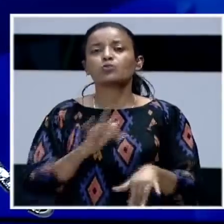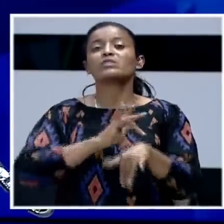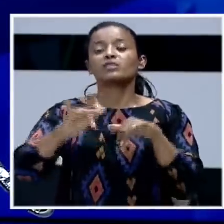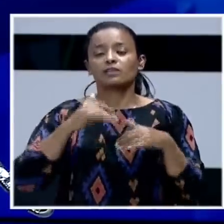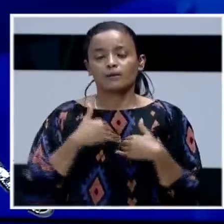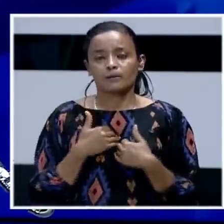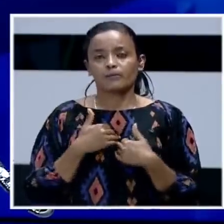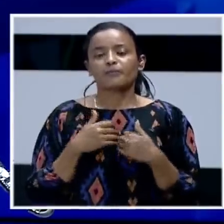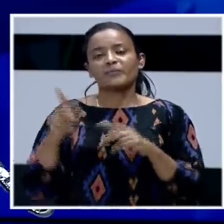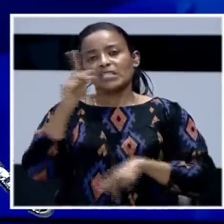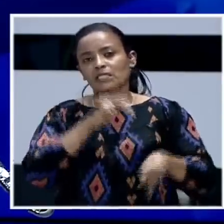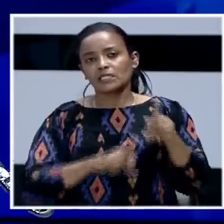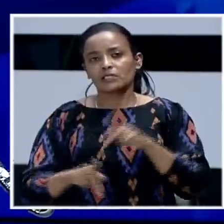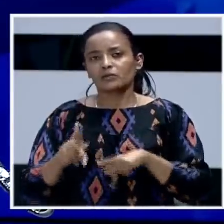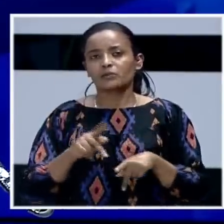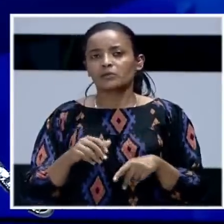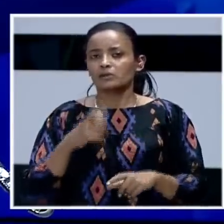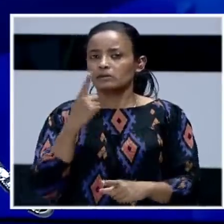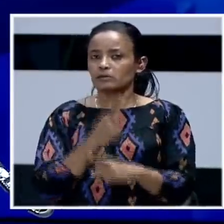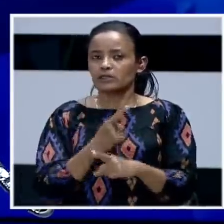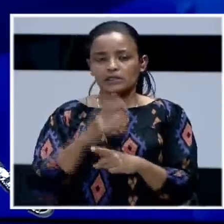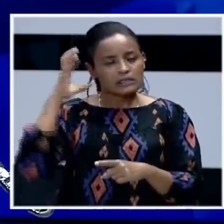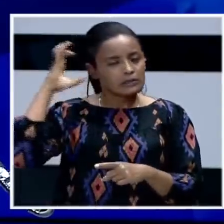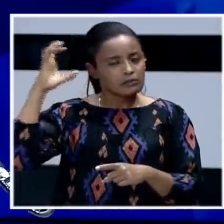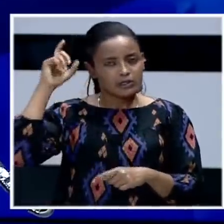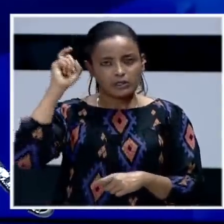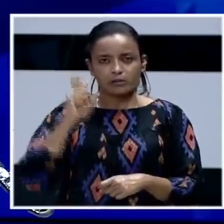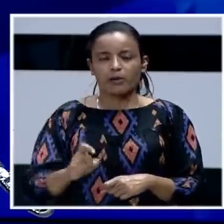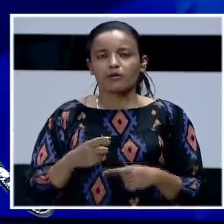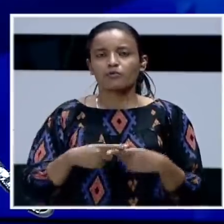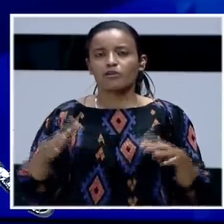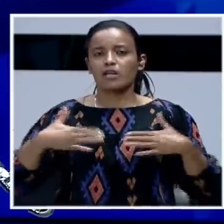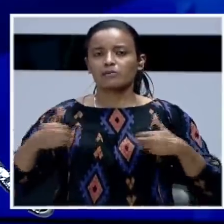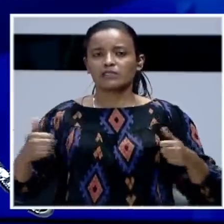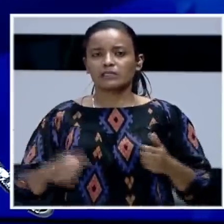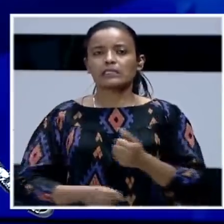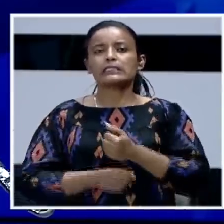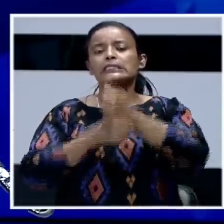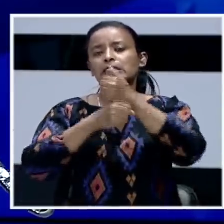كفتاتاتلو تهزبي بدم غيرك سمع كخللو فلاي من اسيوزي